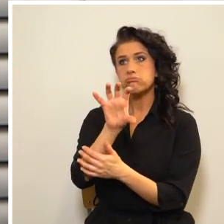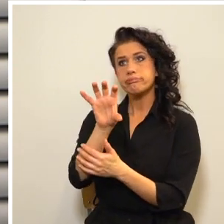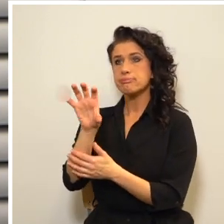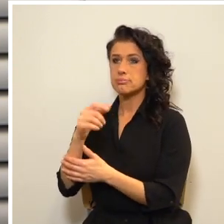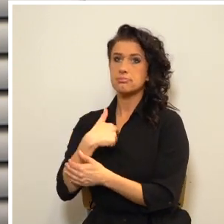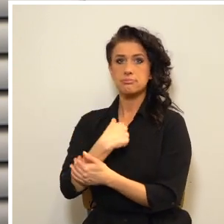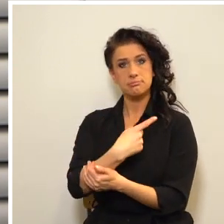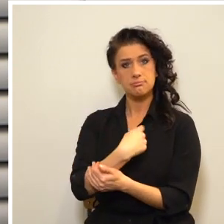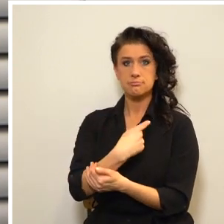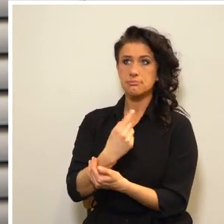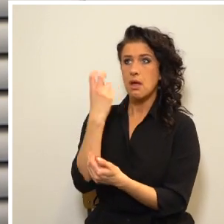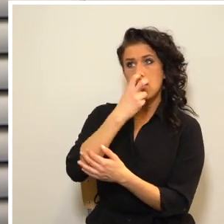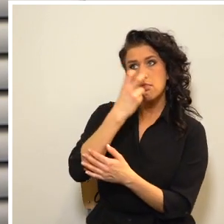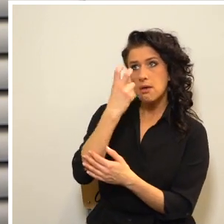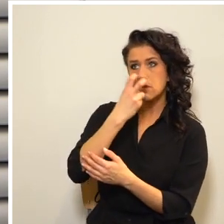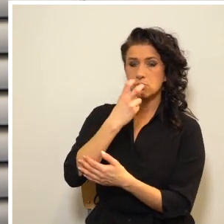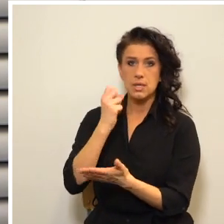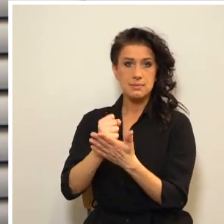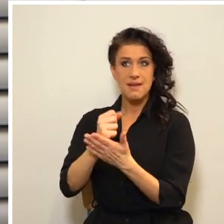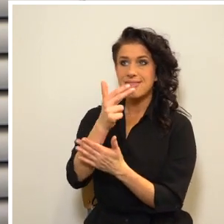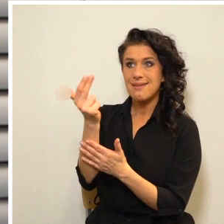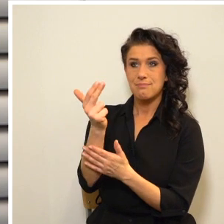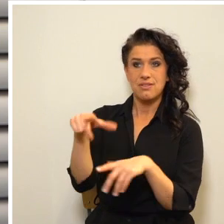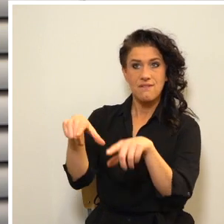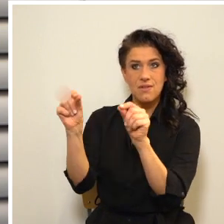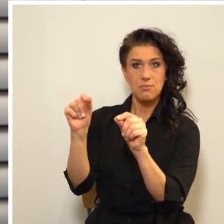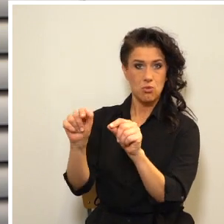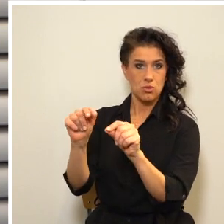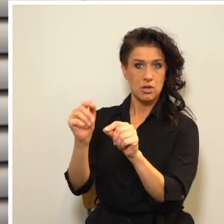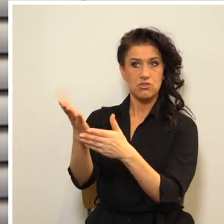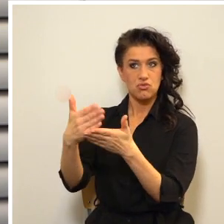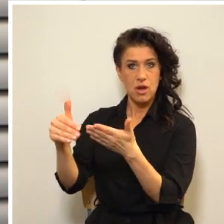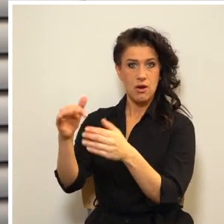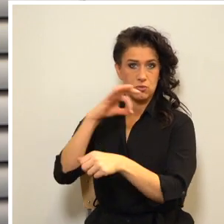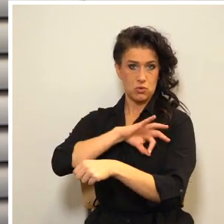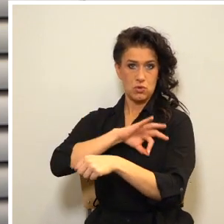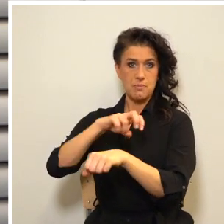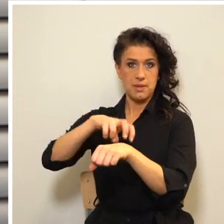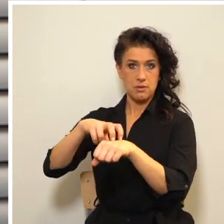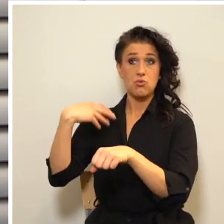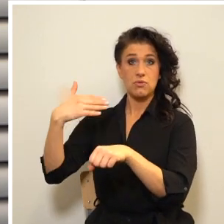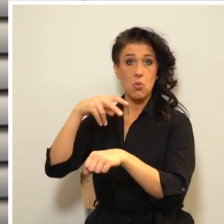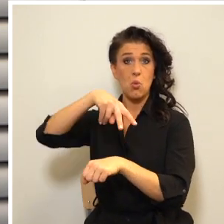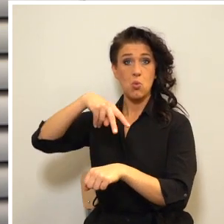pewny kontekst jest taka jest taki dział socjologii medycyny który byśmy na Uniwersytecie Medycznym i tutaj